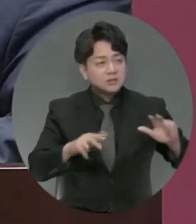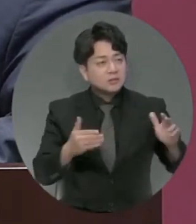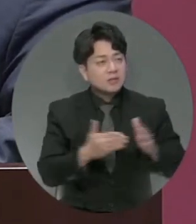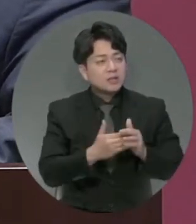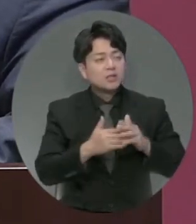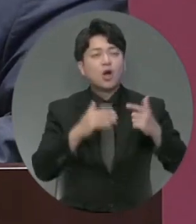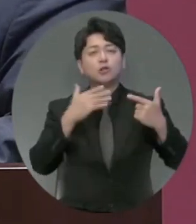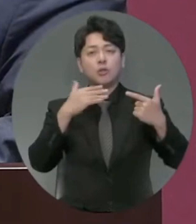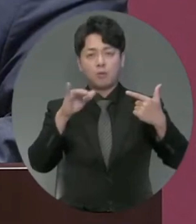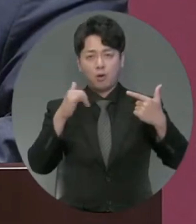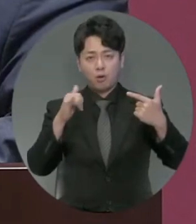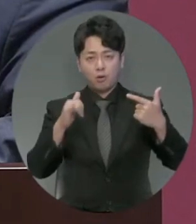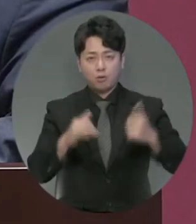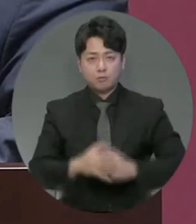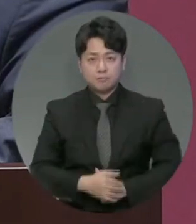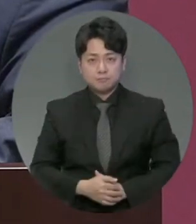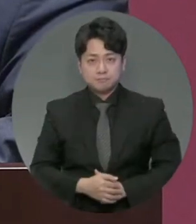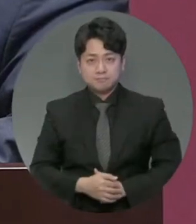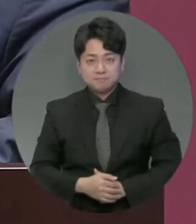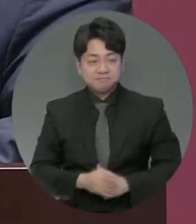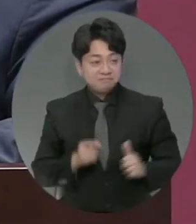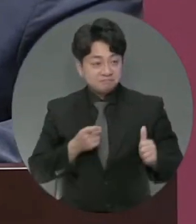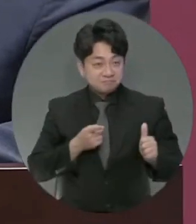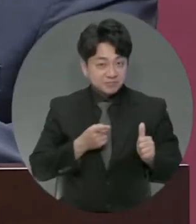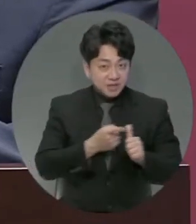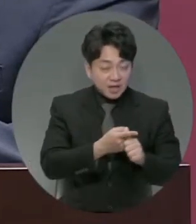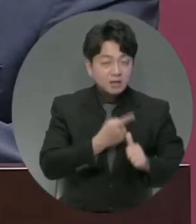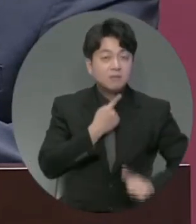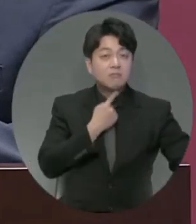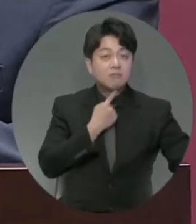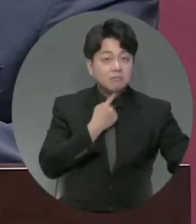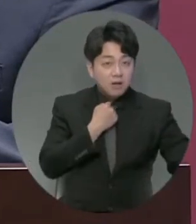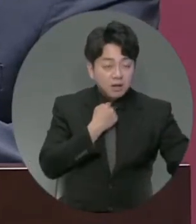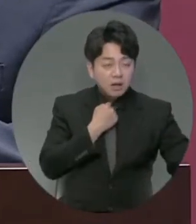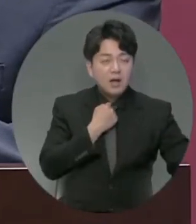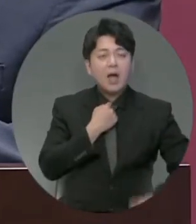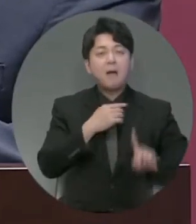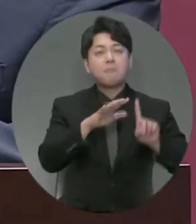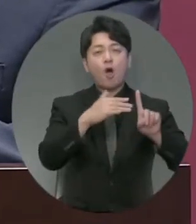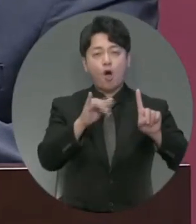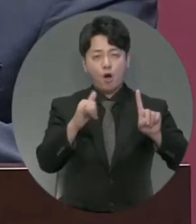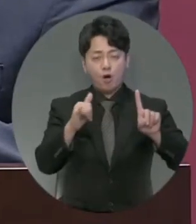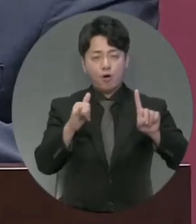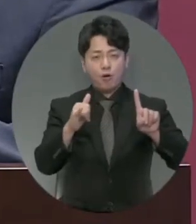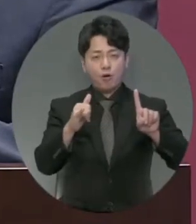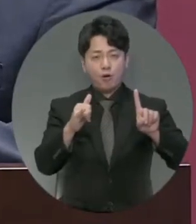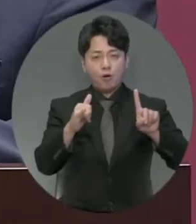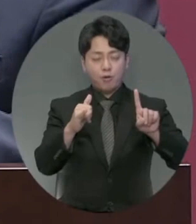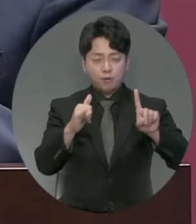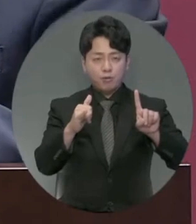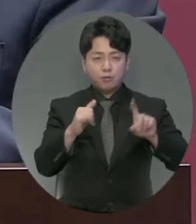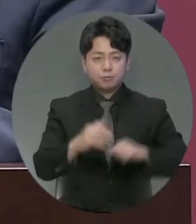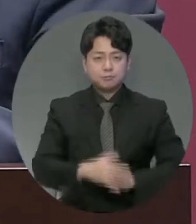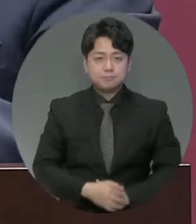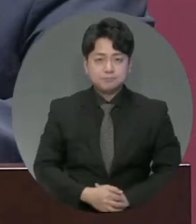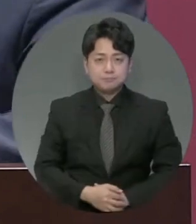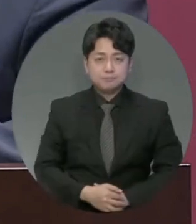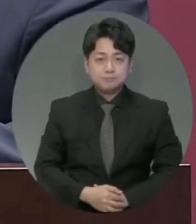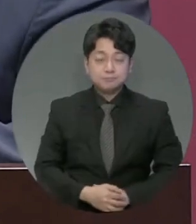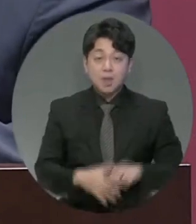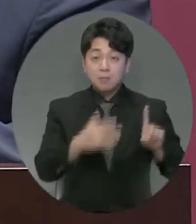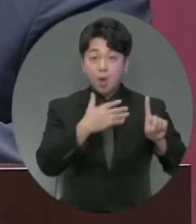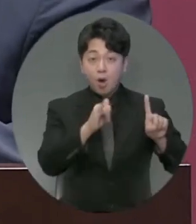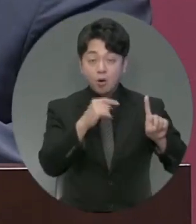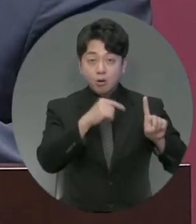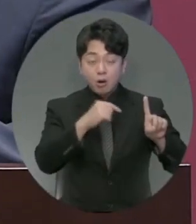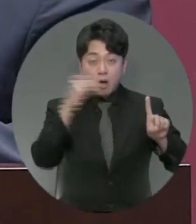되고. 살인한 인원은 한 명. 살인은 하나, 살인, 그러니까 직접 살인을 한 명으로 알고 있습니다. 직접 살인한 한 명, 국내법으로